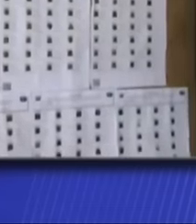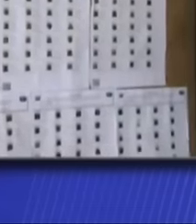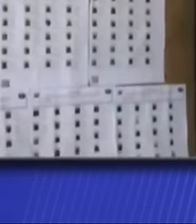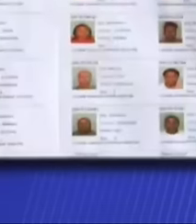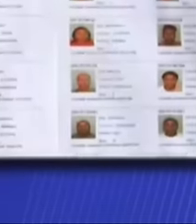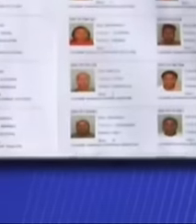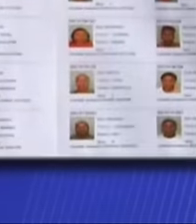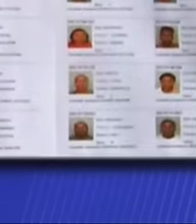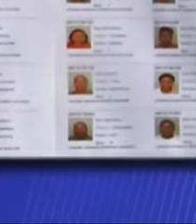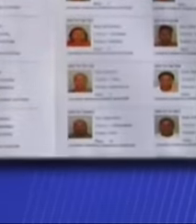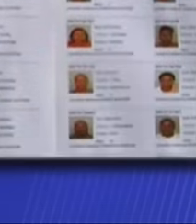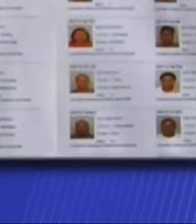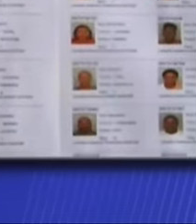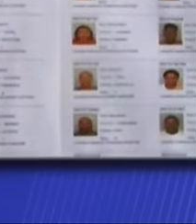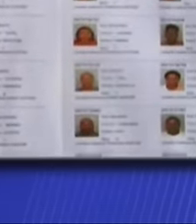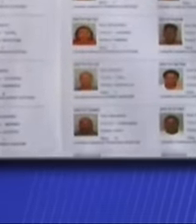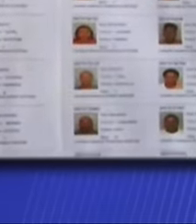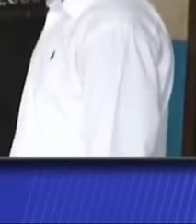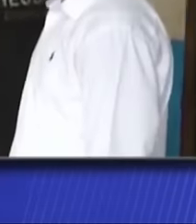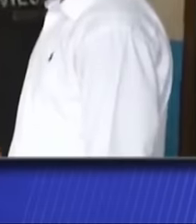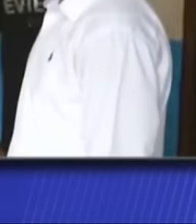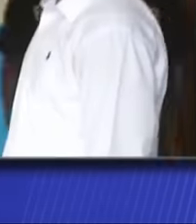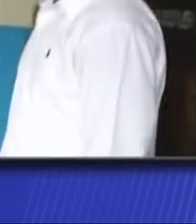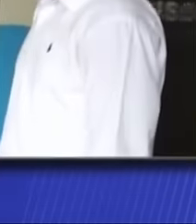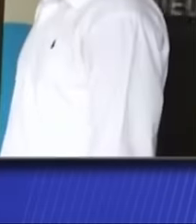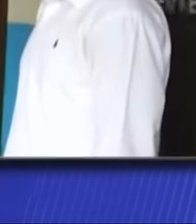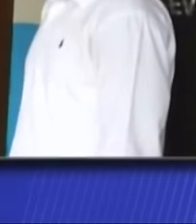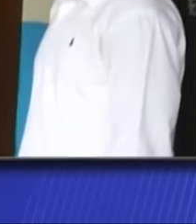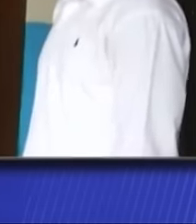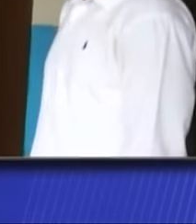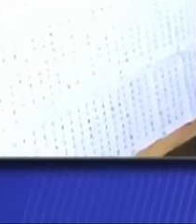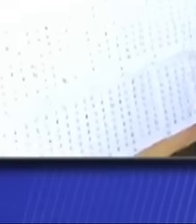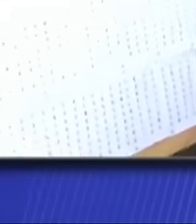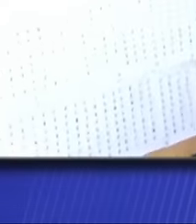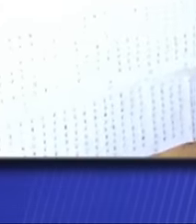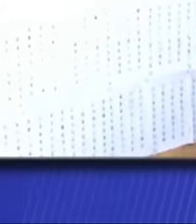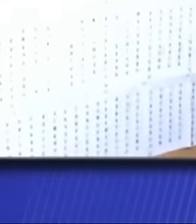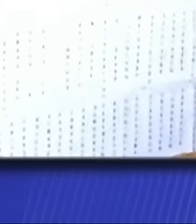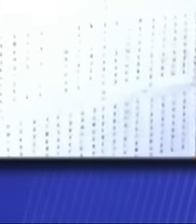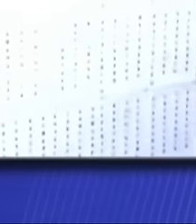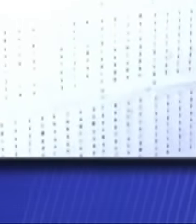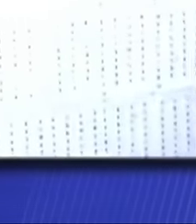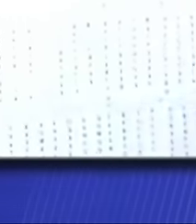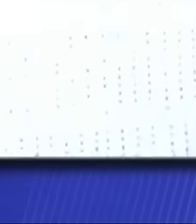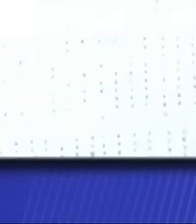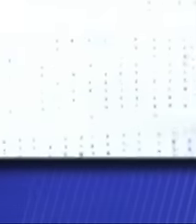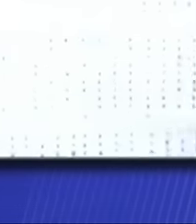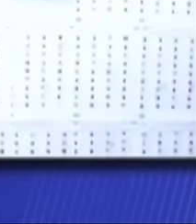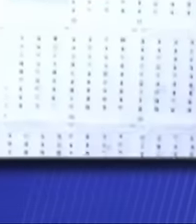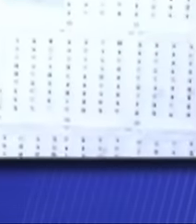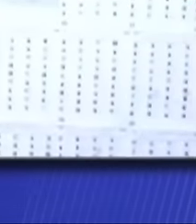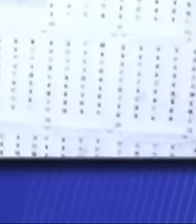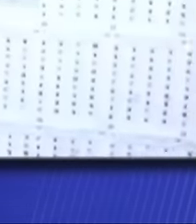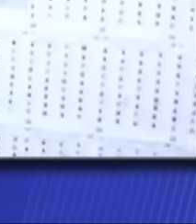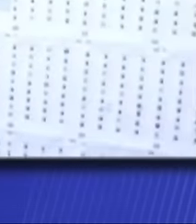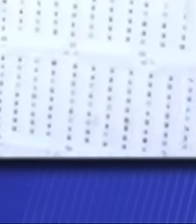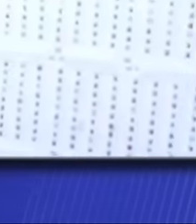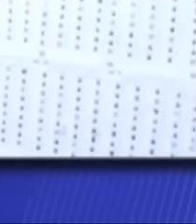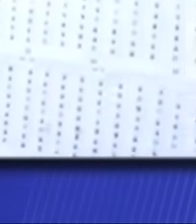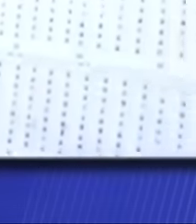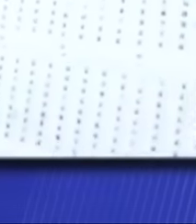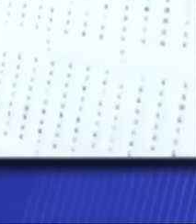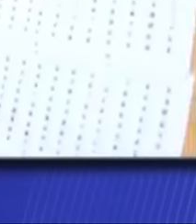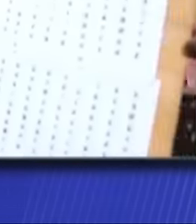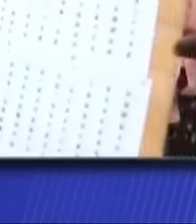le vote du 20 décembre prochain, la CENI vient de publier les listes définitives et invite les électeurs à les consulter auprès